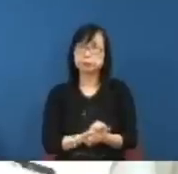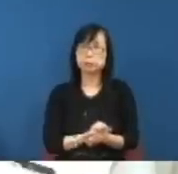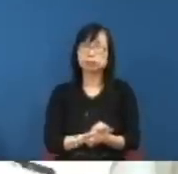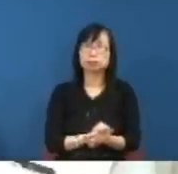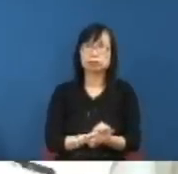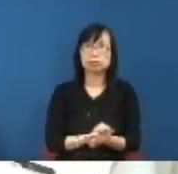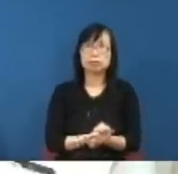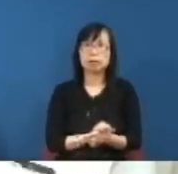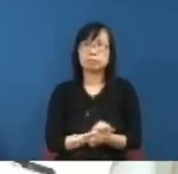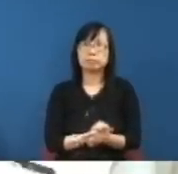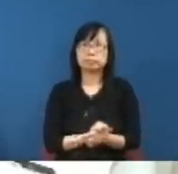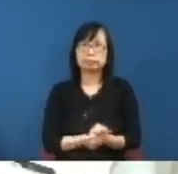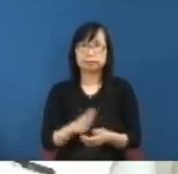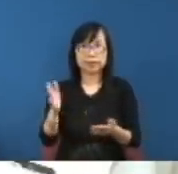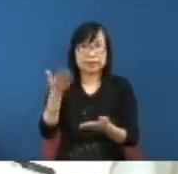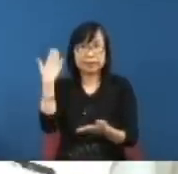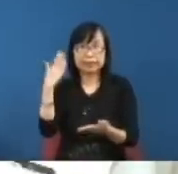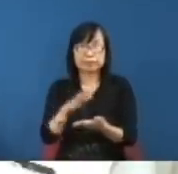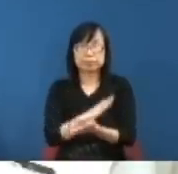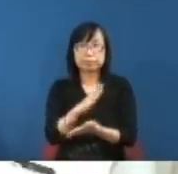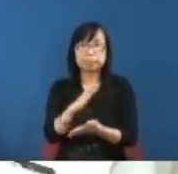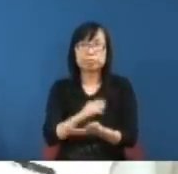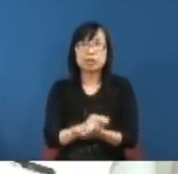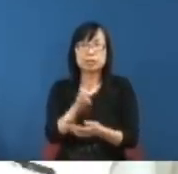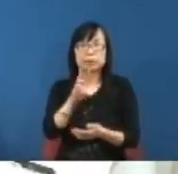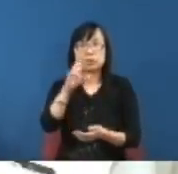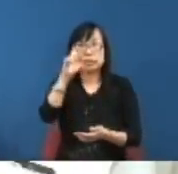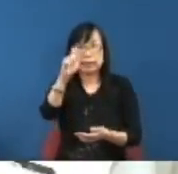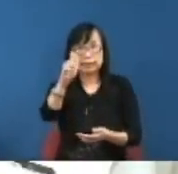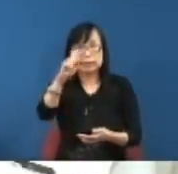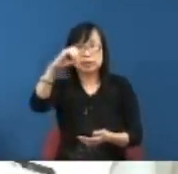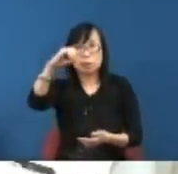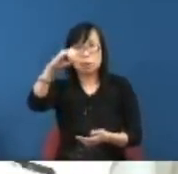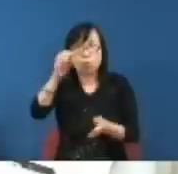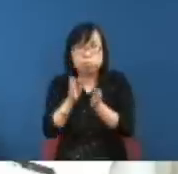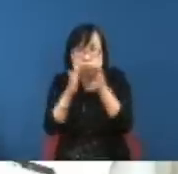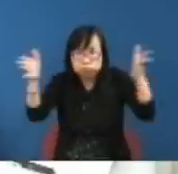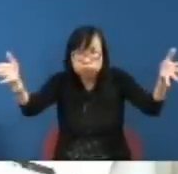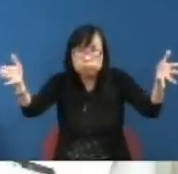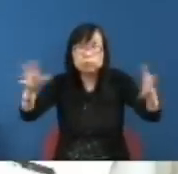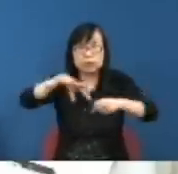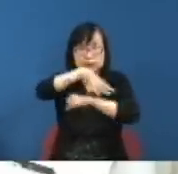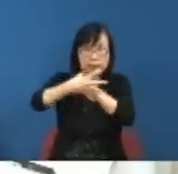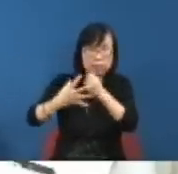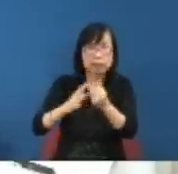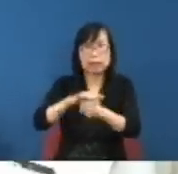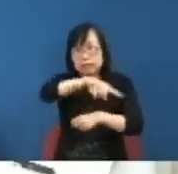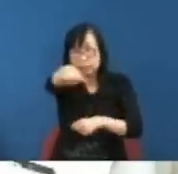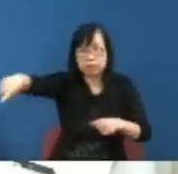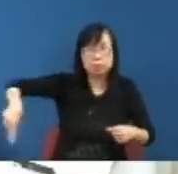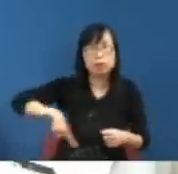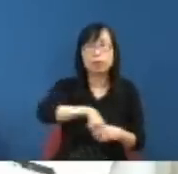喺呢個上世紀末之後 ，WTO 嘅進一步擴闊，世界嘅市場